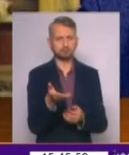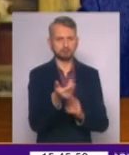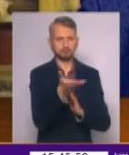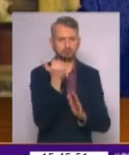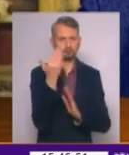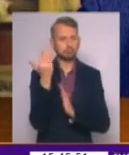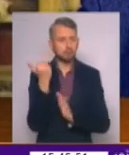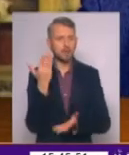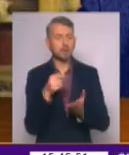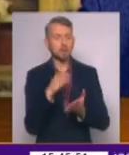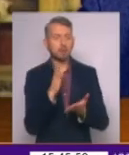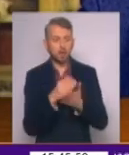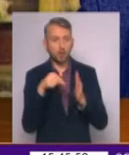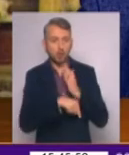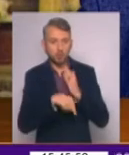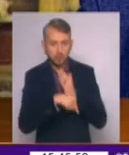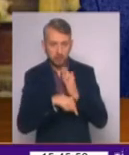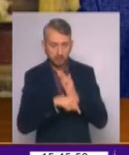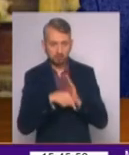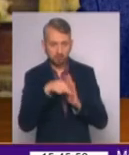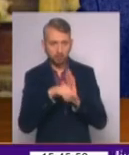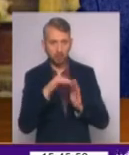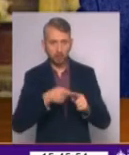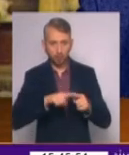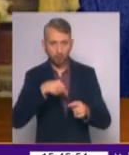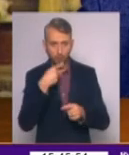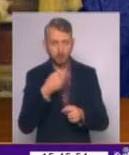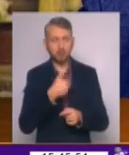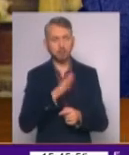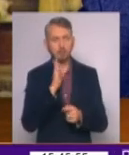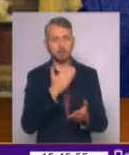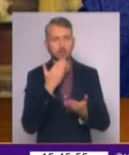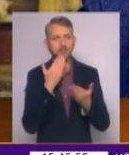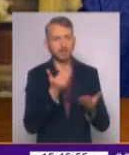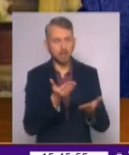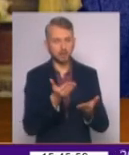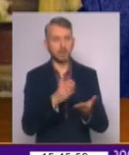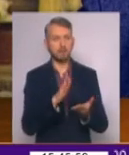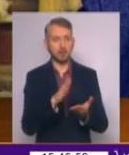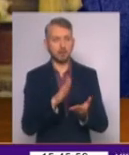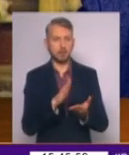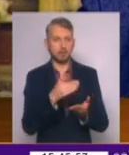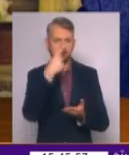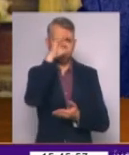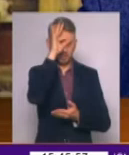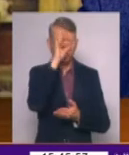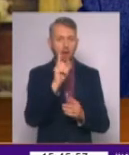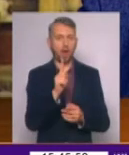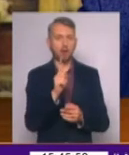якщо там дійсно є корупційна складова, про те, про яку говориться, то ми будемо звертатися в правоохоронні органи.